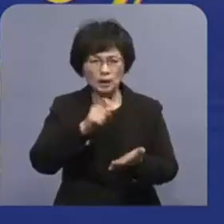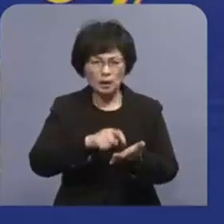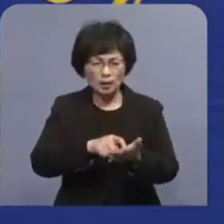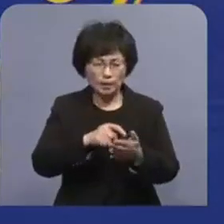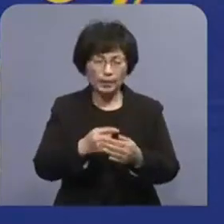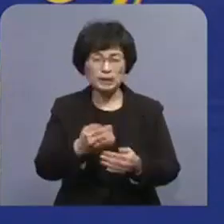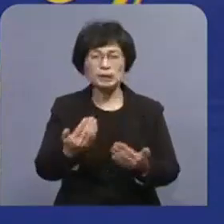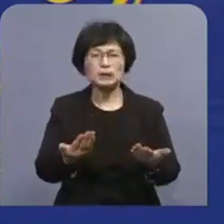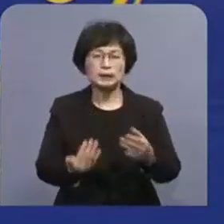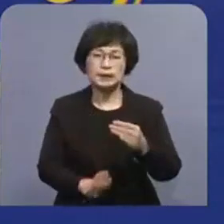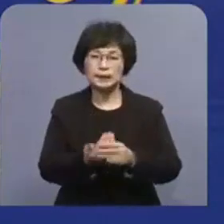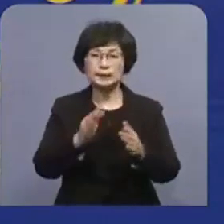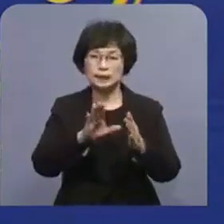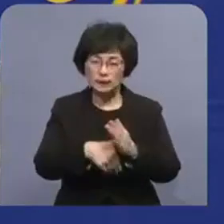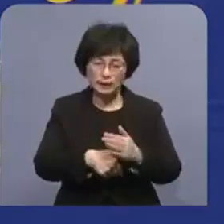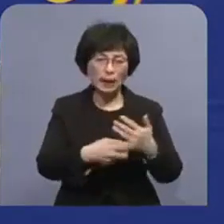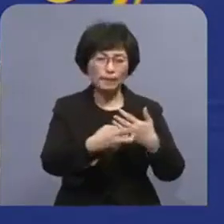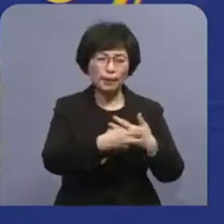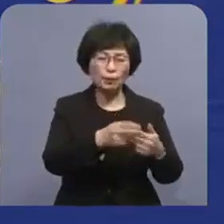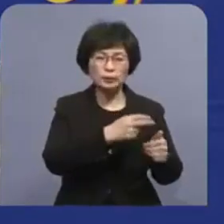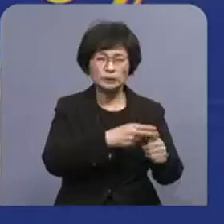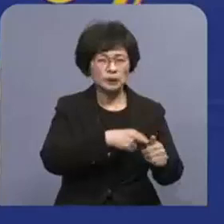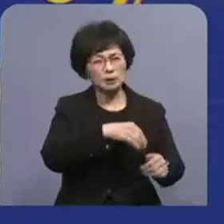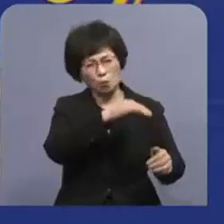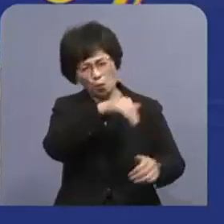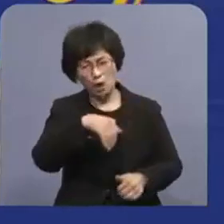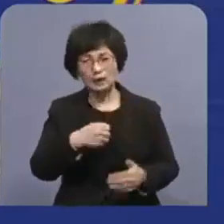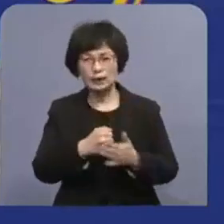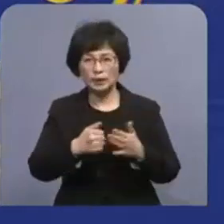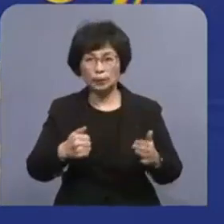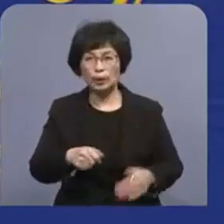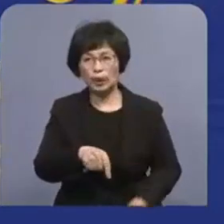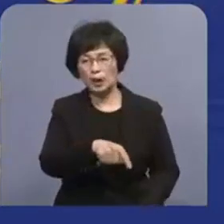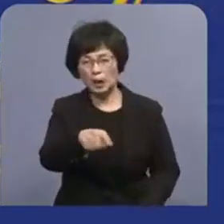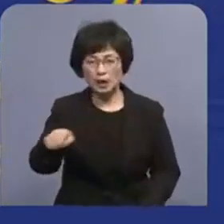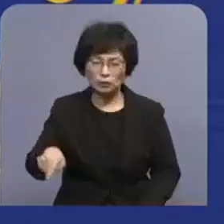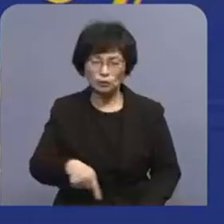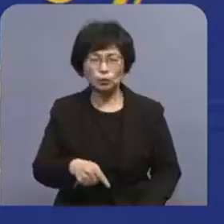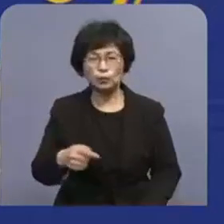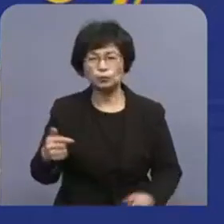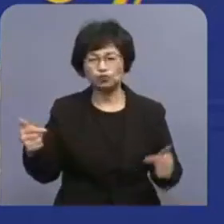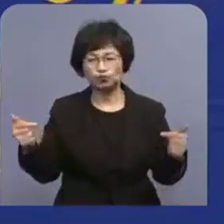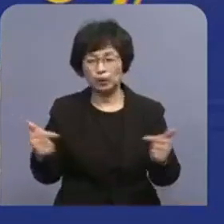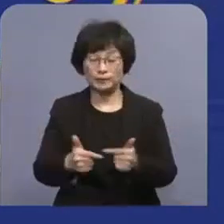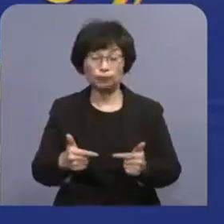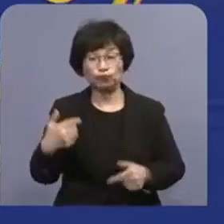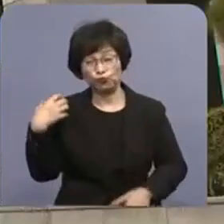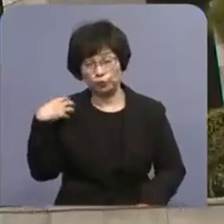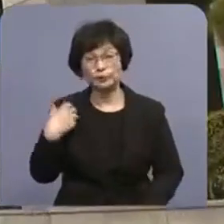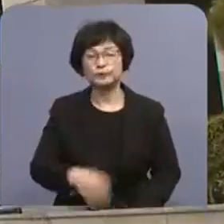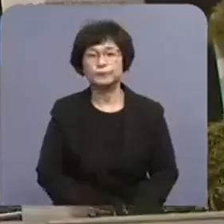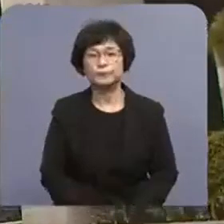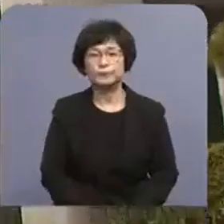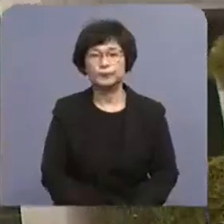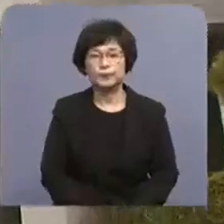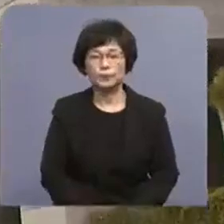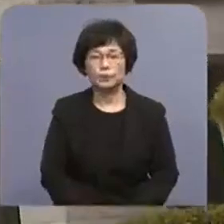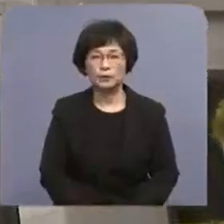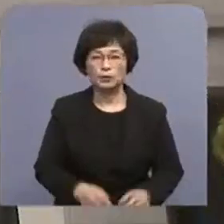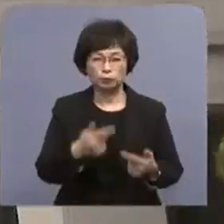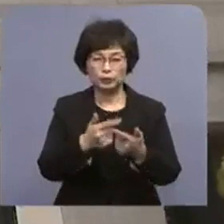발생한 경우만 진료를 개입하기 때문에 의료원의 부담도 상당부분 줄어들지 않겠나 예상하고 있습니다